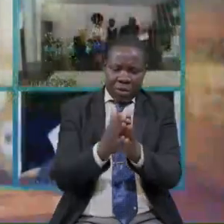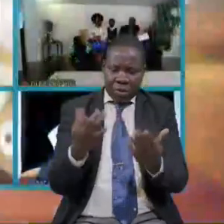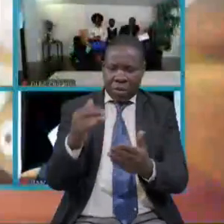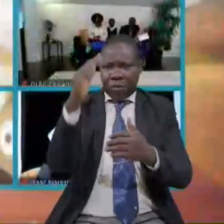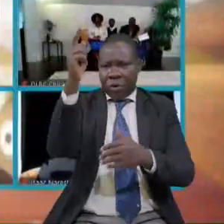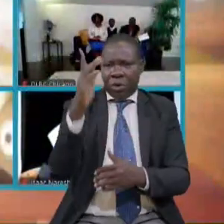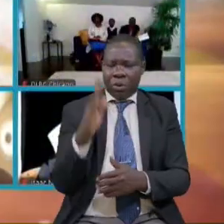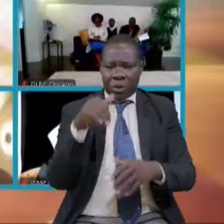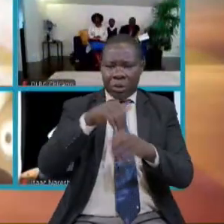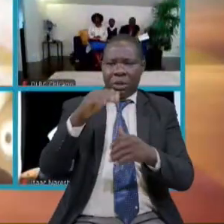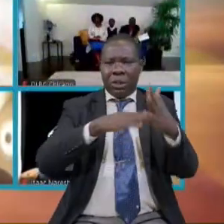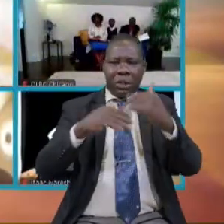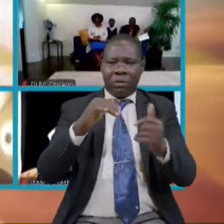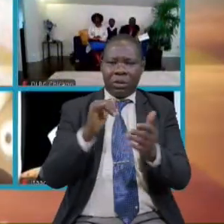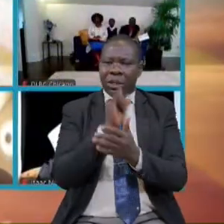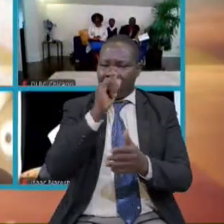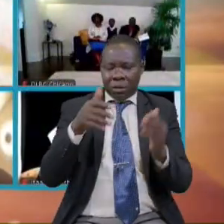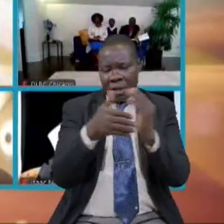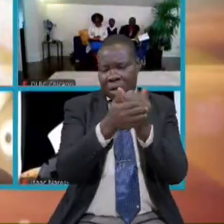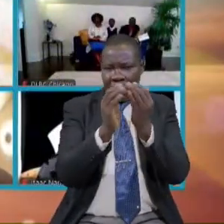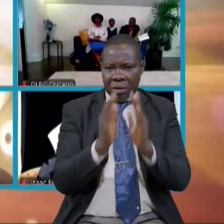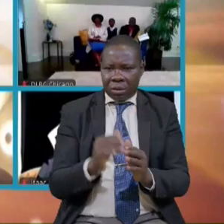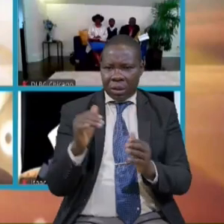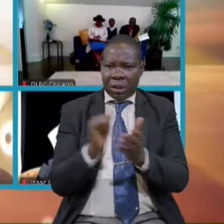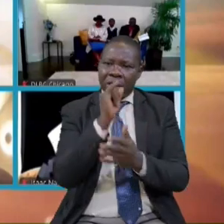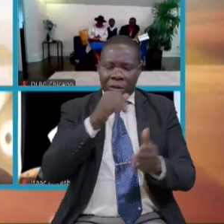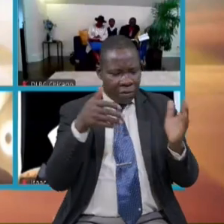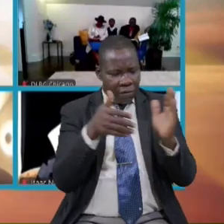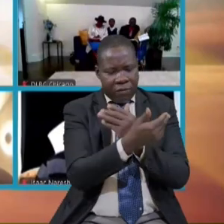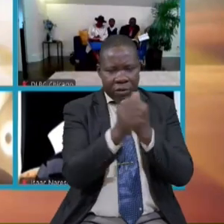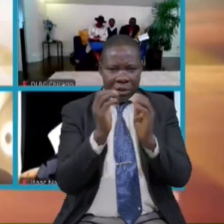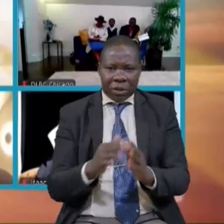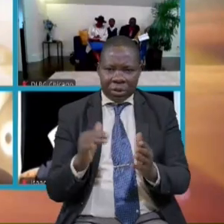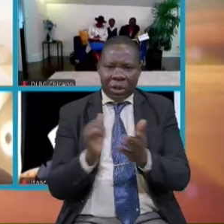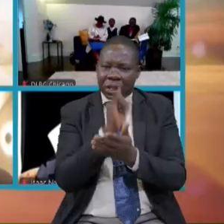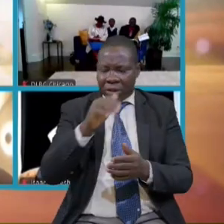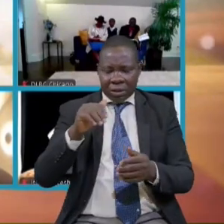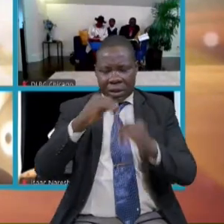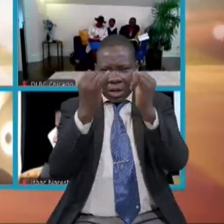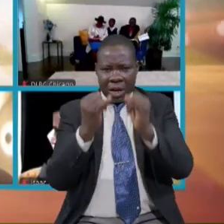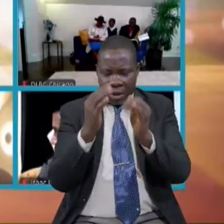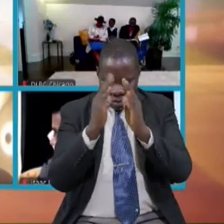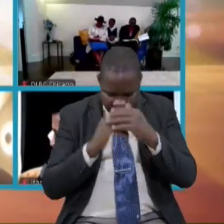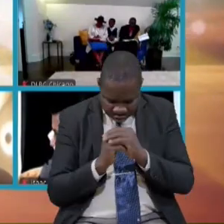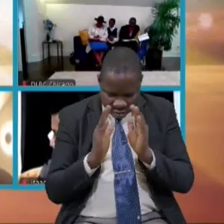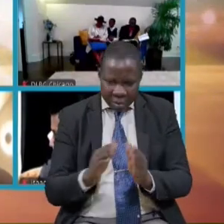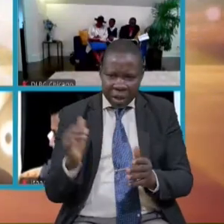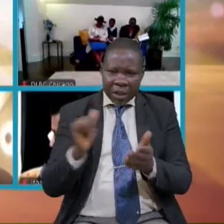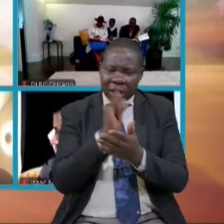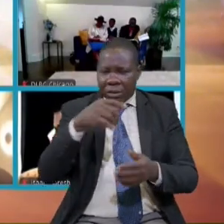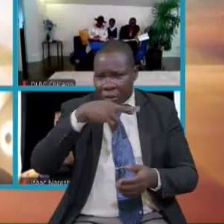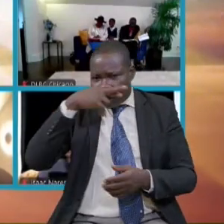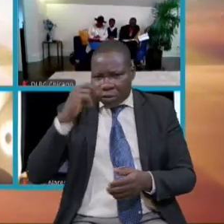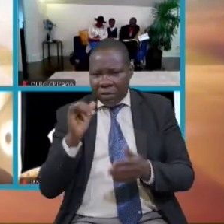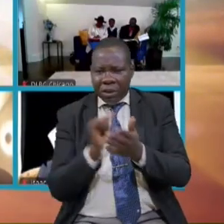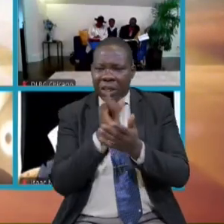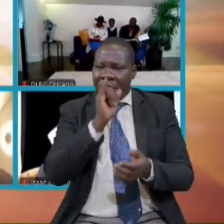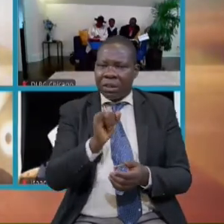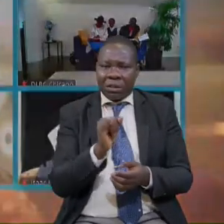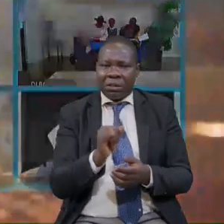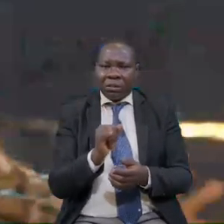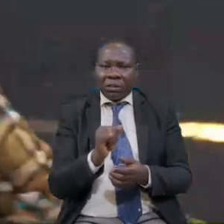contre vous dans le livre de, dans le registre de Dieu, voici un idolâtre, un voleur, un